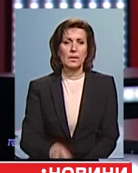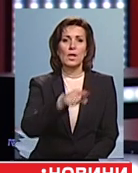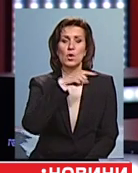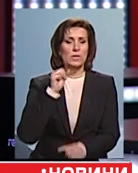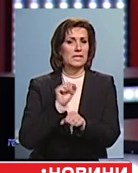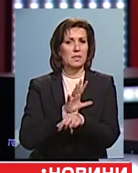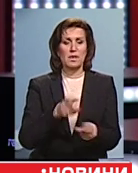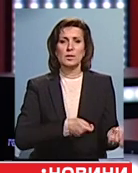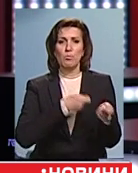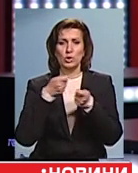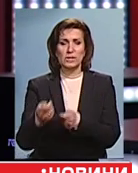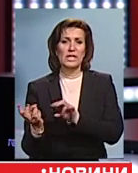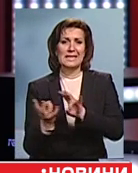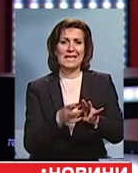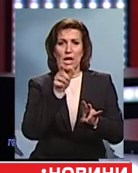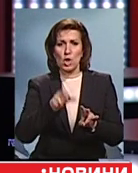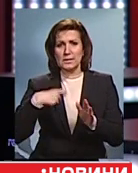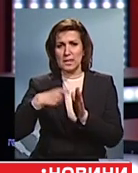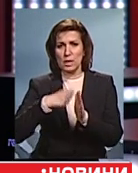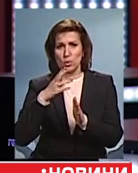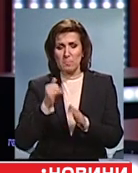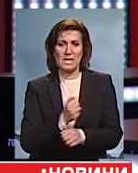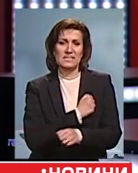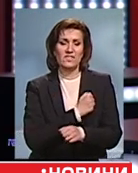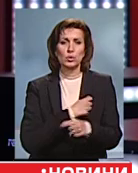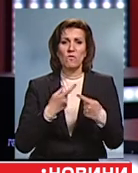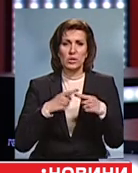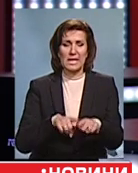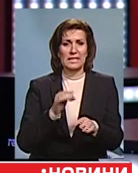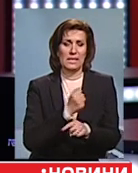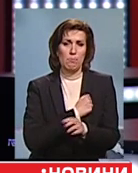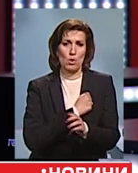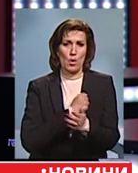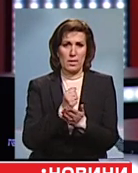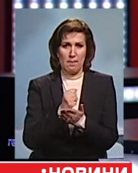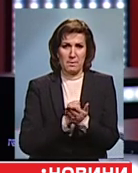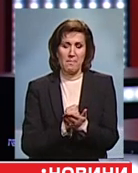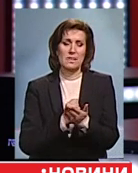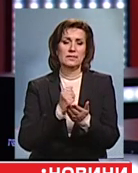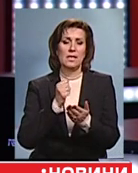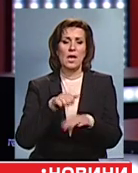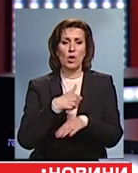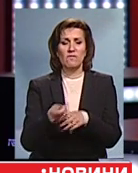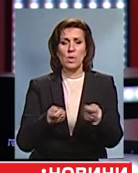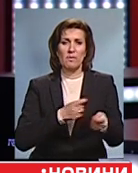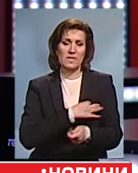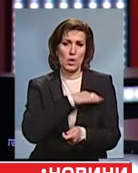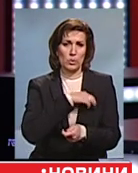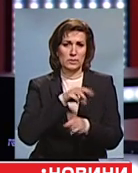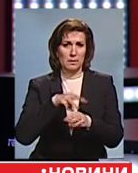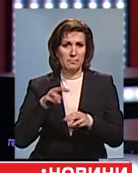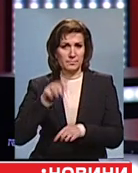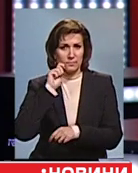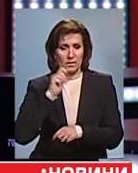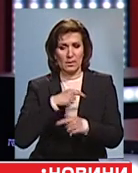Росія не припиняє постачати терористам на Донбасі військову техніку і боєприпаси. Головне управління розвідки Міноборони України повідомило про